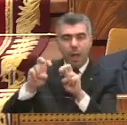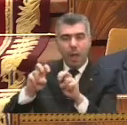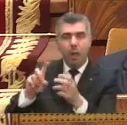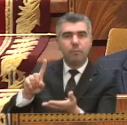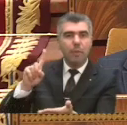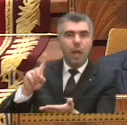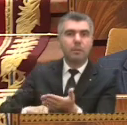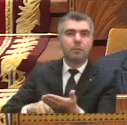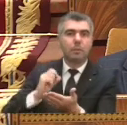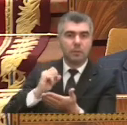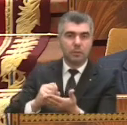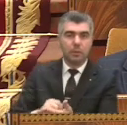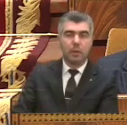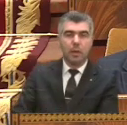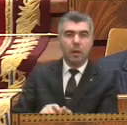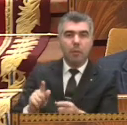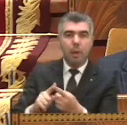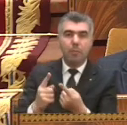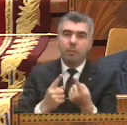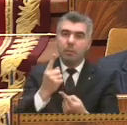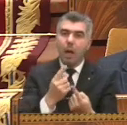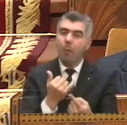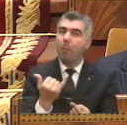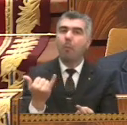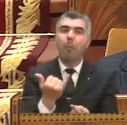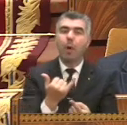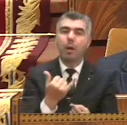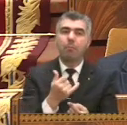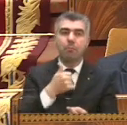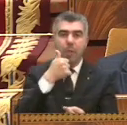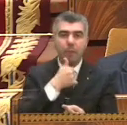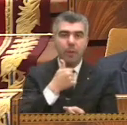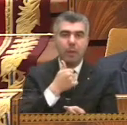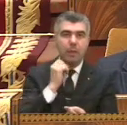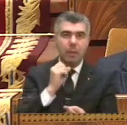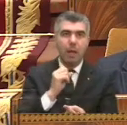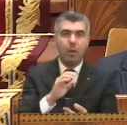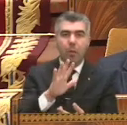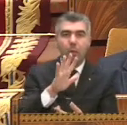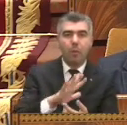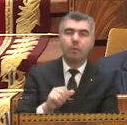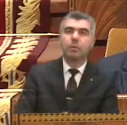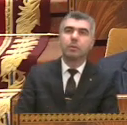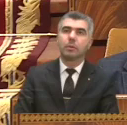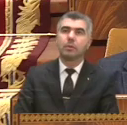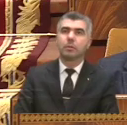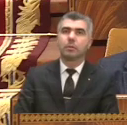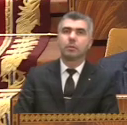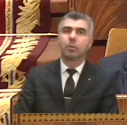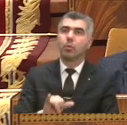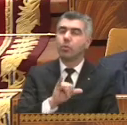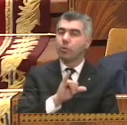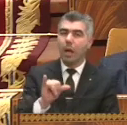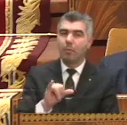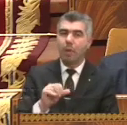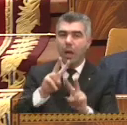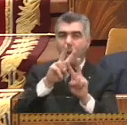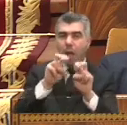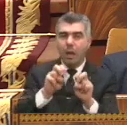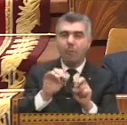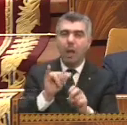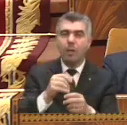والاحتكار والمضاربه الغير مشروعه ماشي الحبلات الموسميه را ما يمكنش المراقب